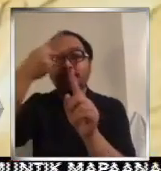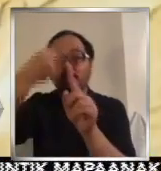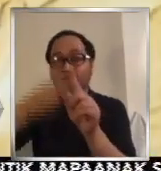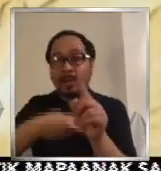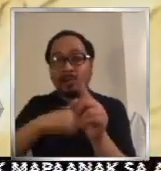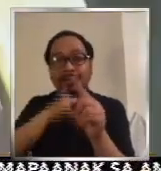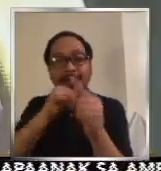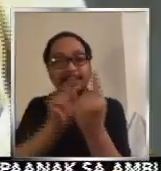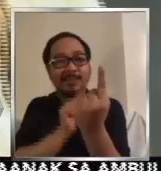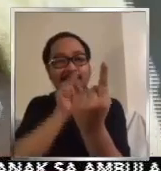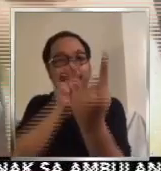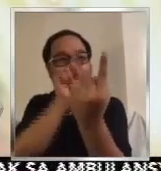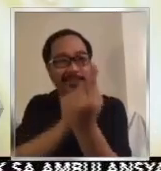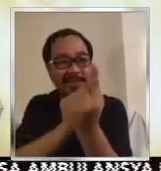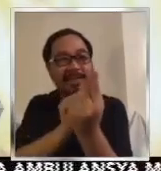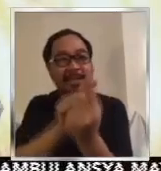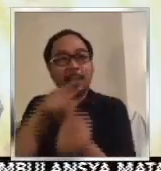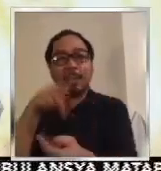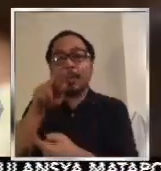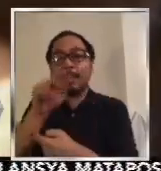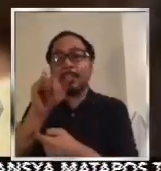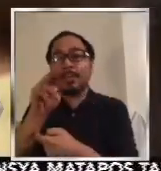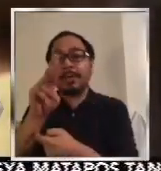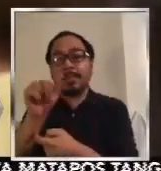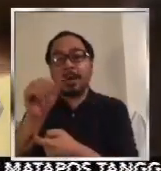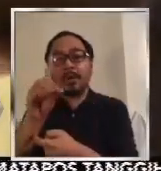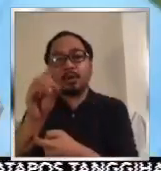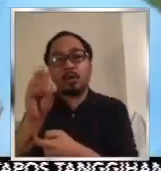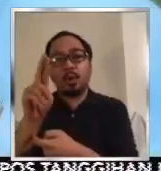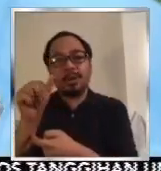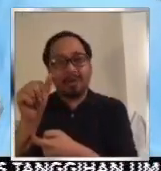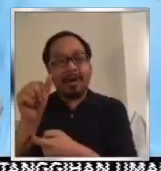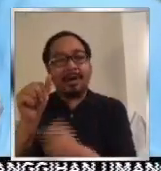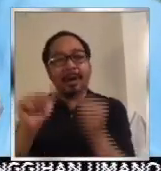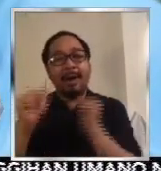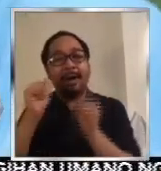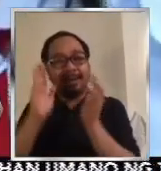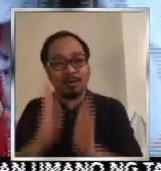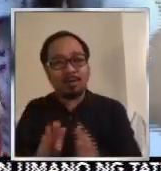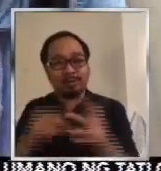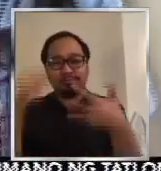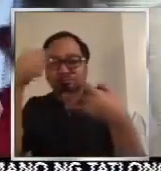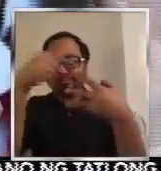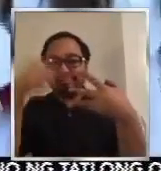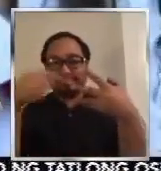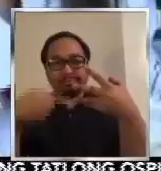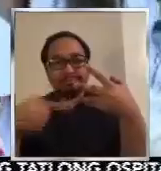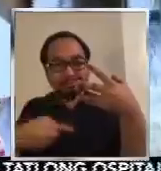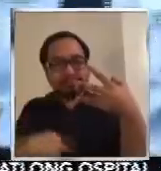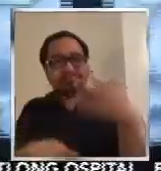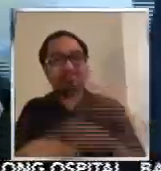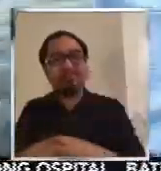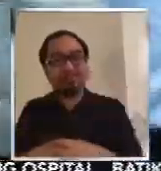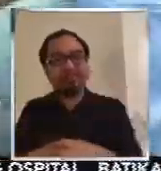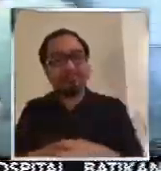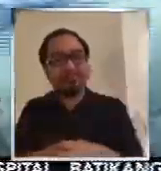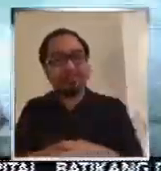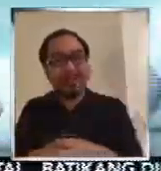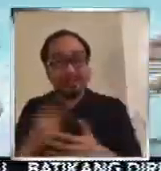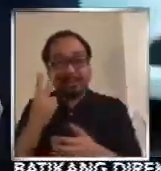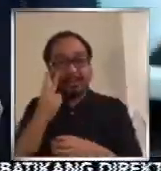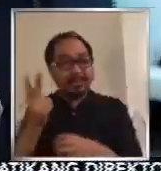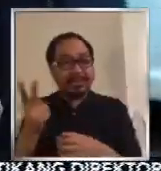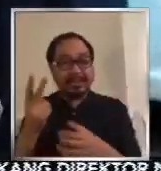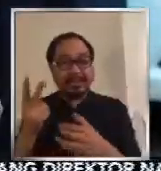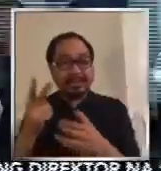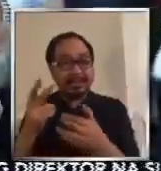Prima Donnas stars na sina Jillian Ward, Altea Ablan, Sofia Pablo at Elijah Alejo. Kahit halos araw-araw